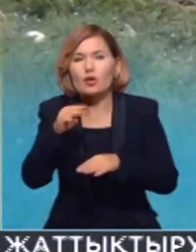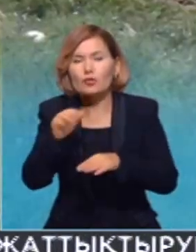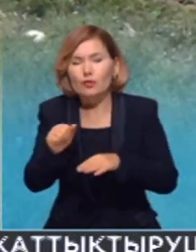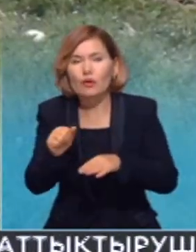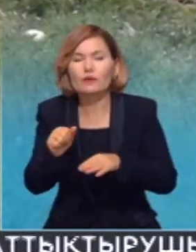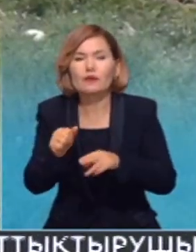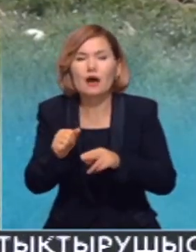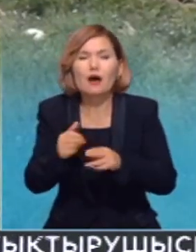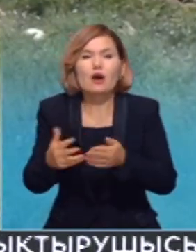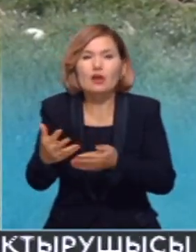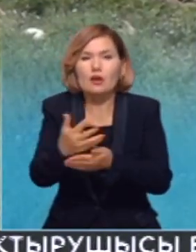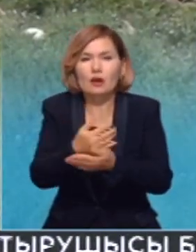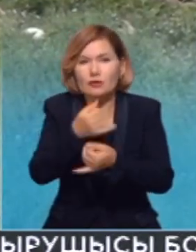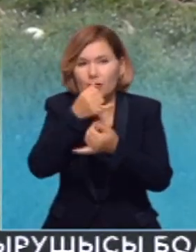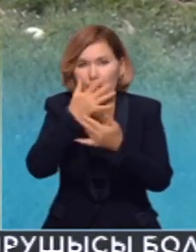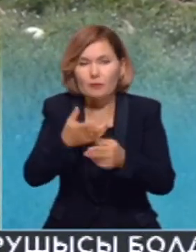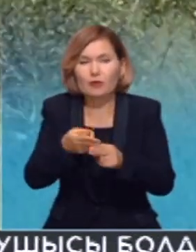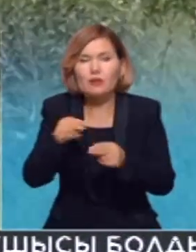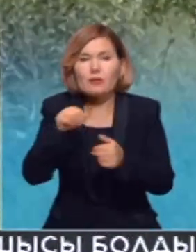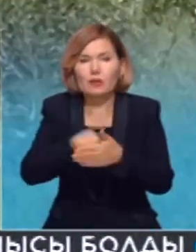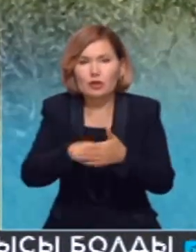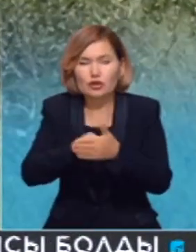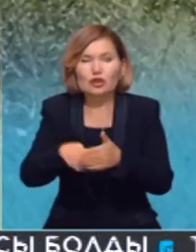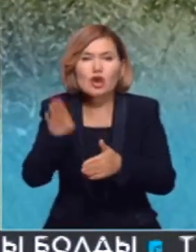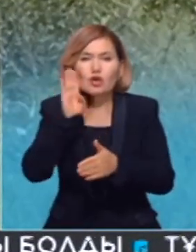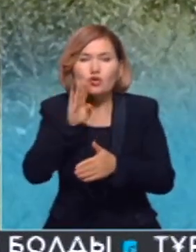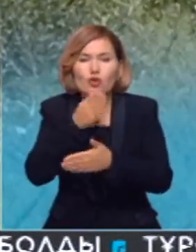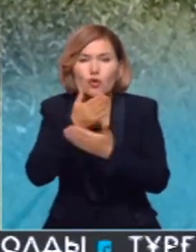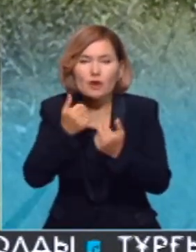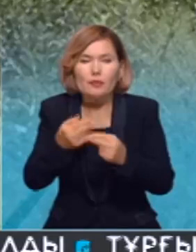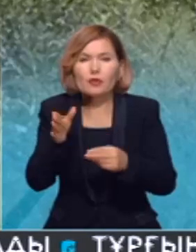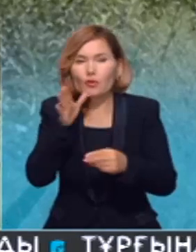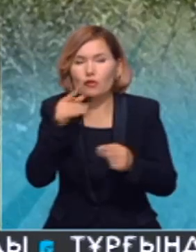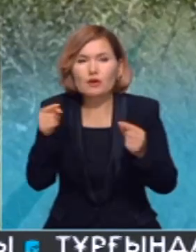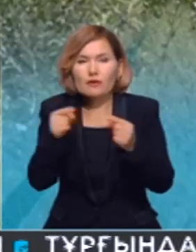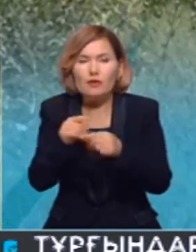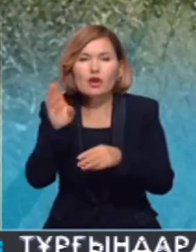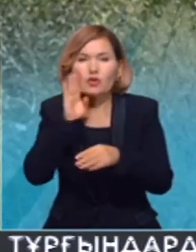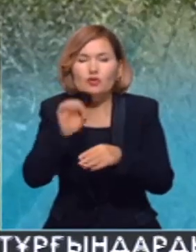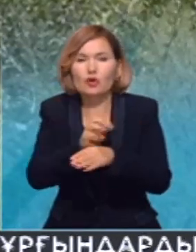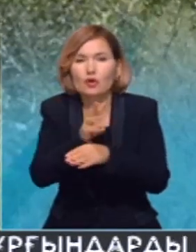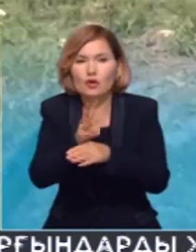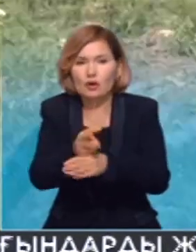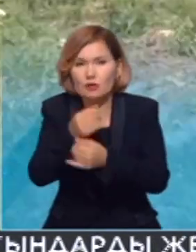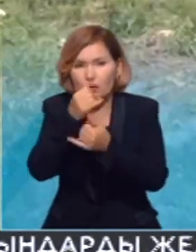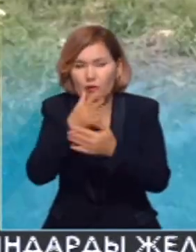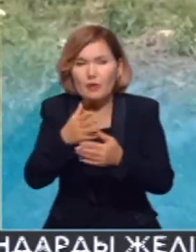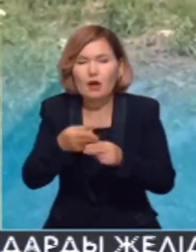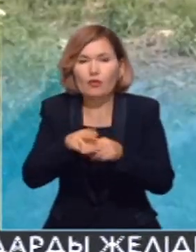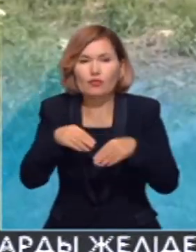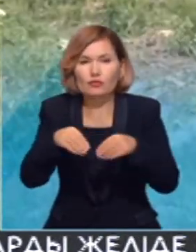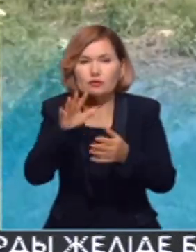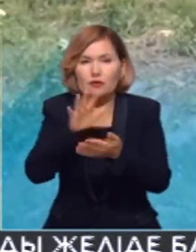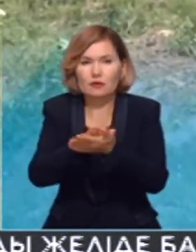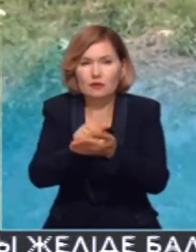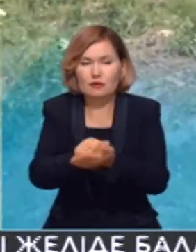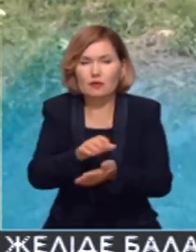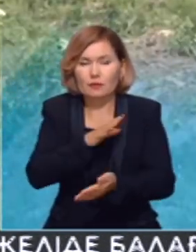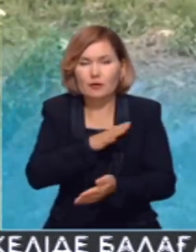деген үміті су сепкен де басылды. Себебі егістігіне дер кезінде су жеткізе алмай солып қалған. 15 миллион